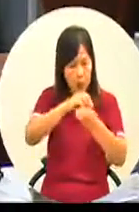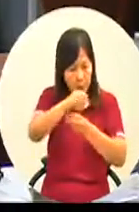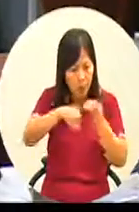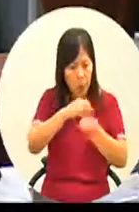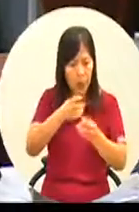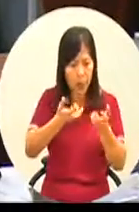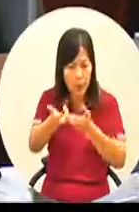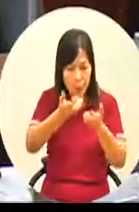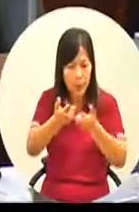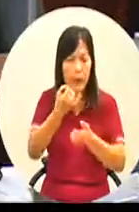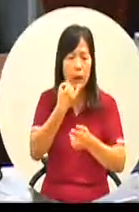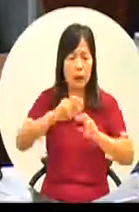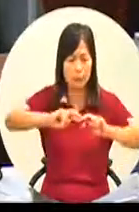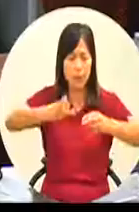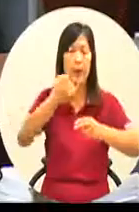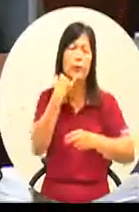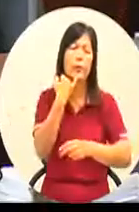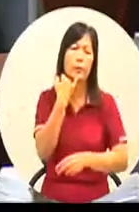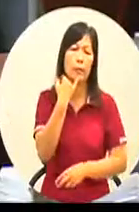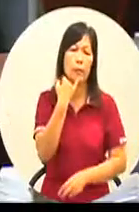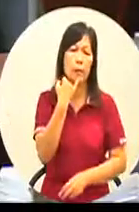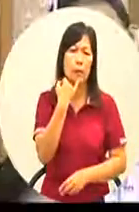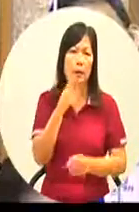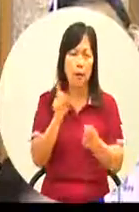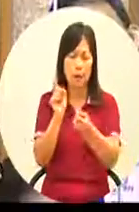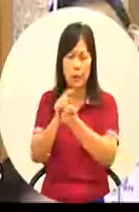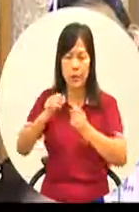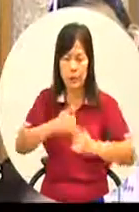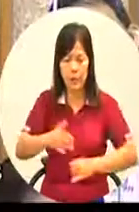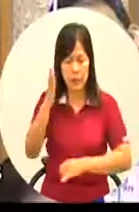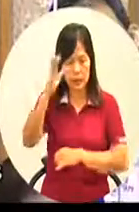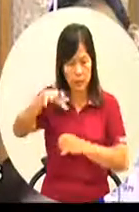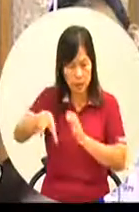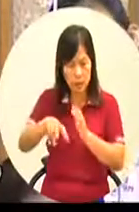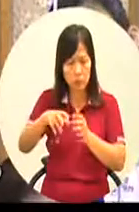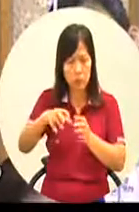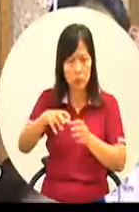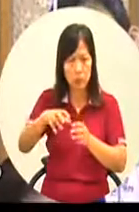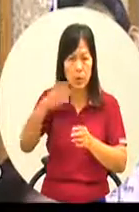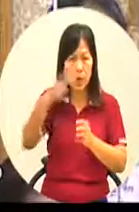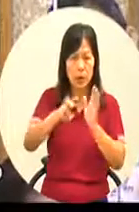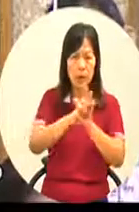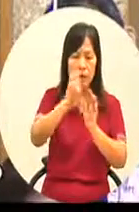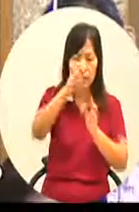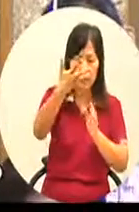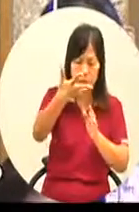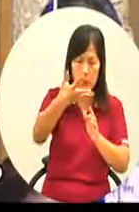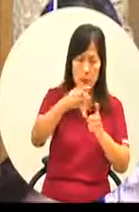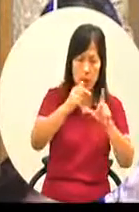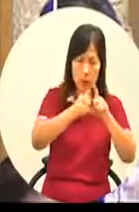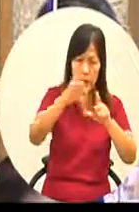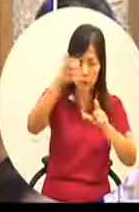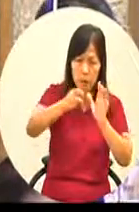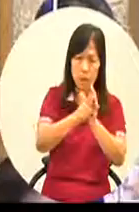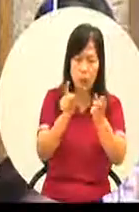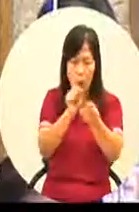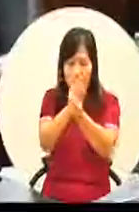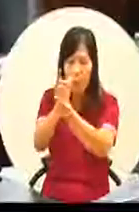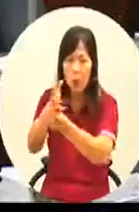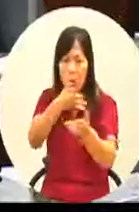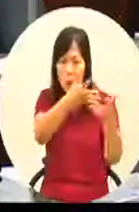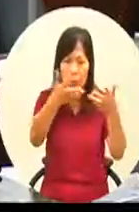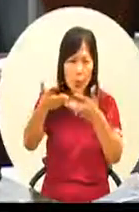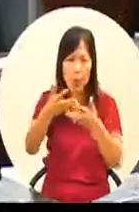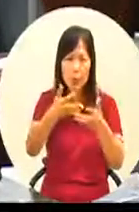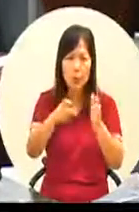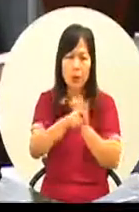整啊。 是我含啊，这個、民政局吼，含咱来来。 啊，甲咱的38行政区的区长，啊，咱来了解，看到底